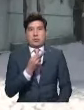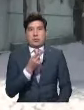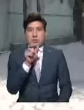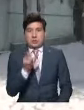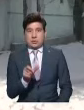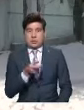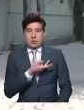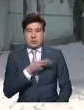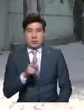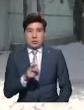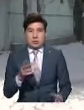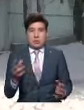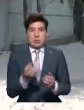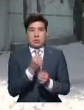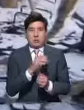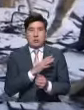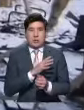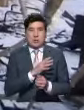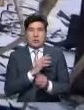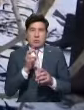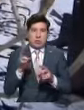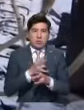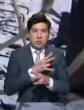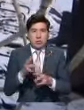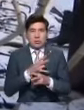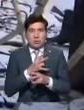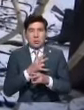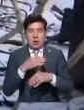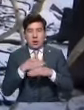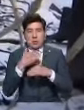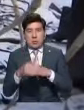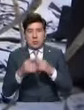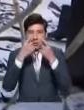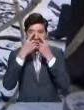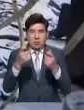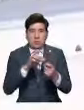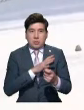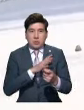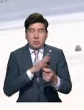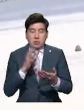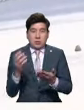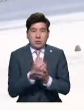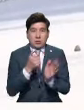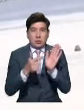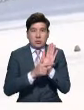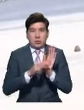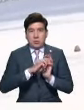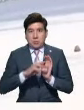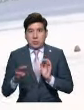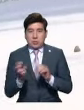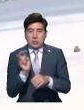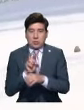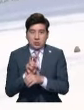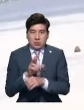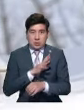ортасында болған оқыс жағдай жайлы төтеншіліктерге хабар кеш жеткен, құтқарушылар 7 минутта жеткенімен баспананың сау тамтығы